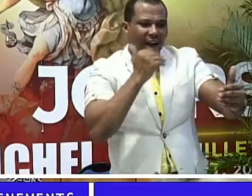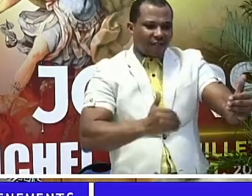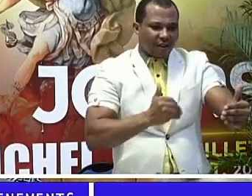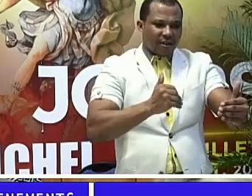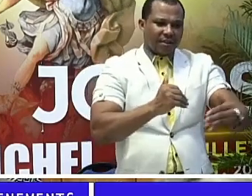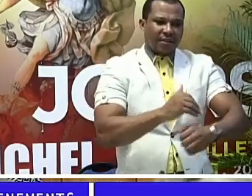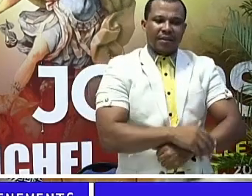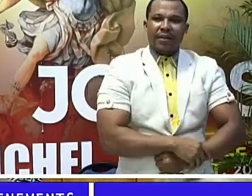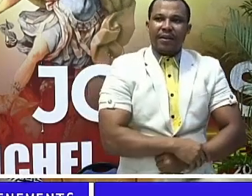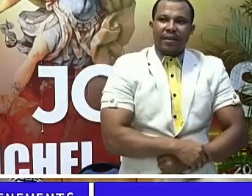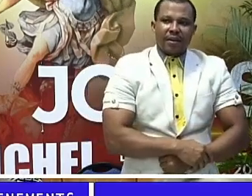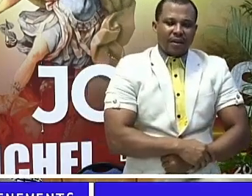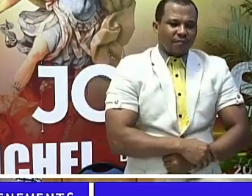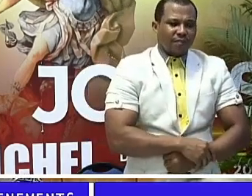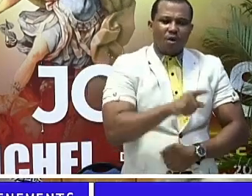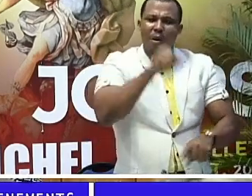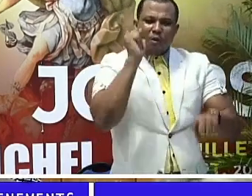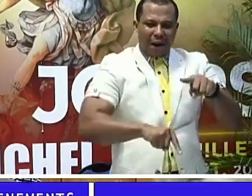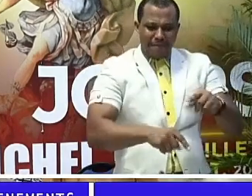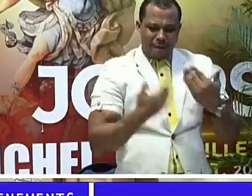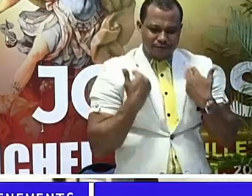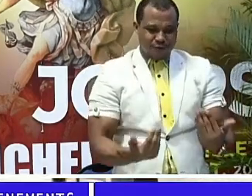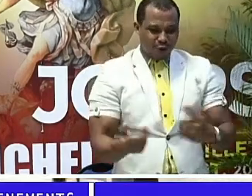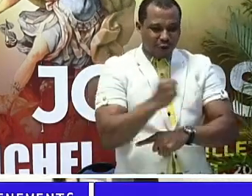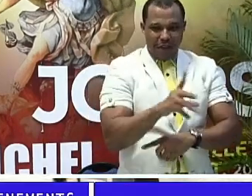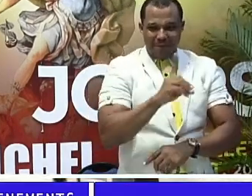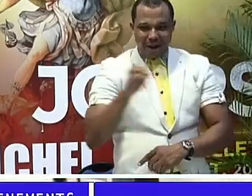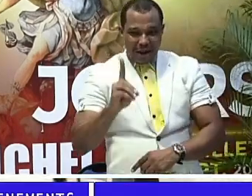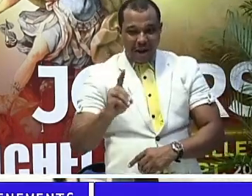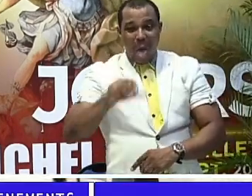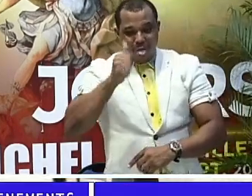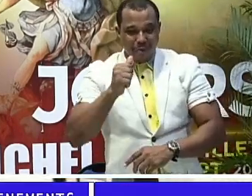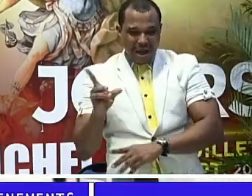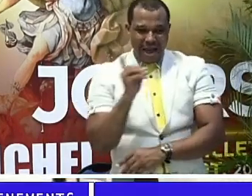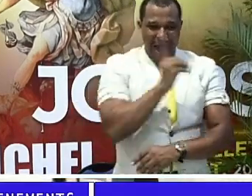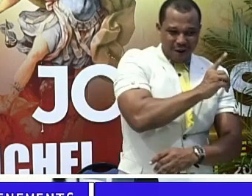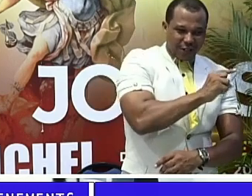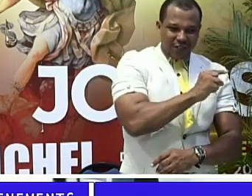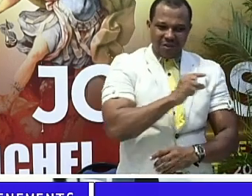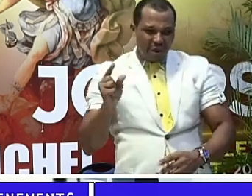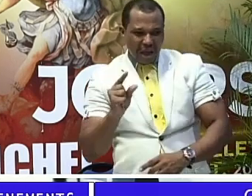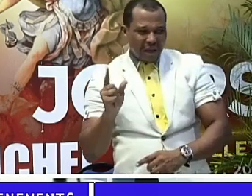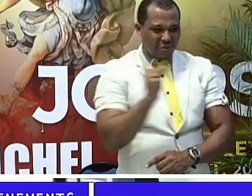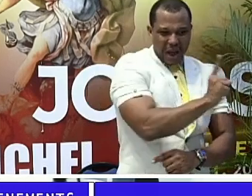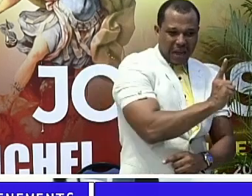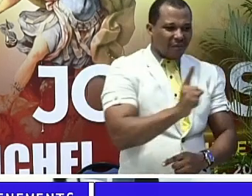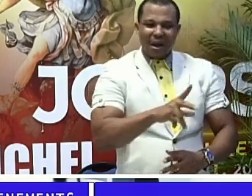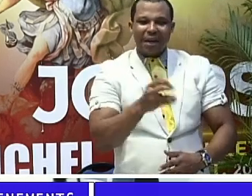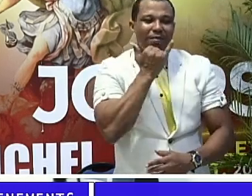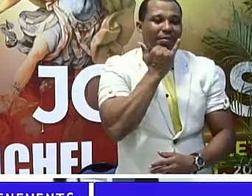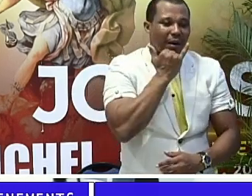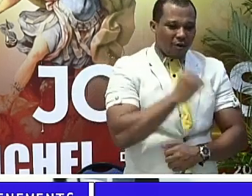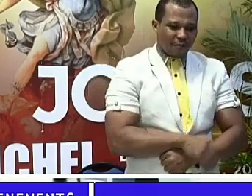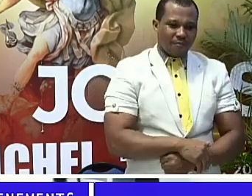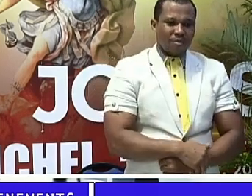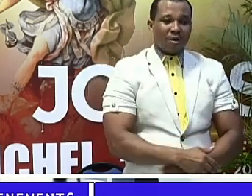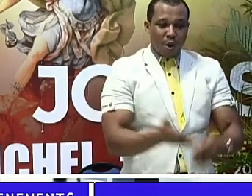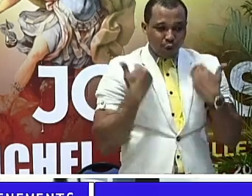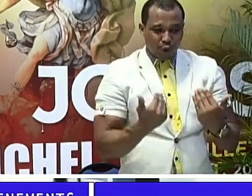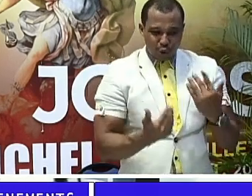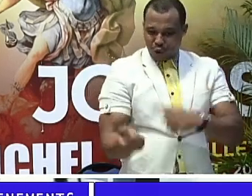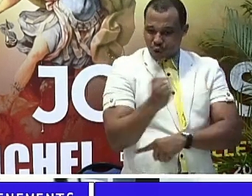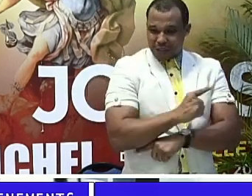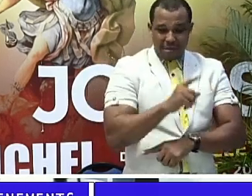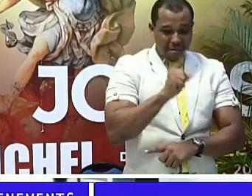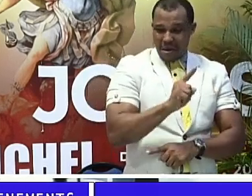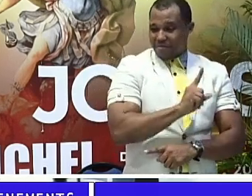là-dedans. Ou pas capable, je dis à ma droite. D'un ma gauche, ou pas capable de parler à droite. Quand moi-même, Père François, petit homme, samedi, ça